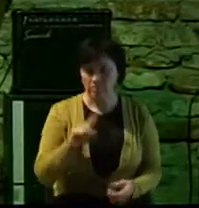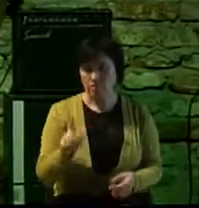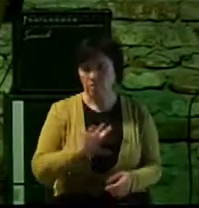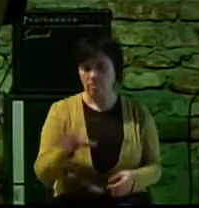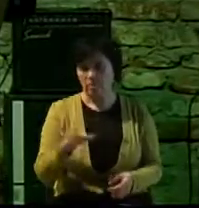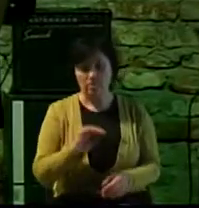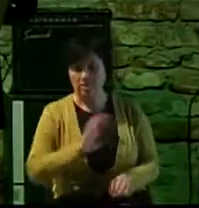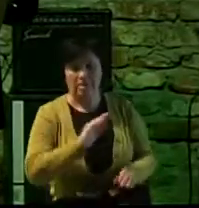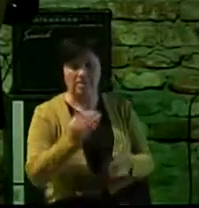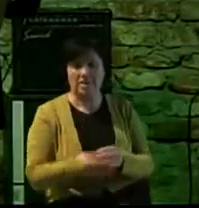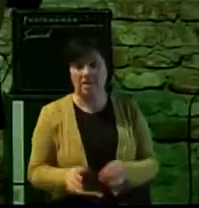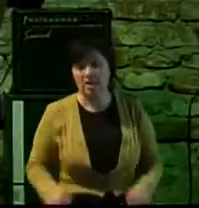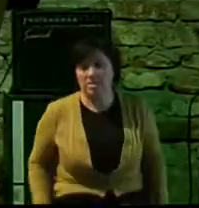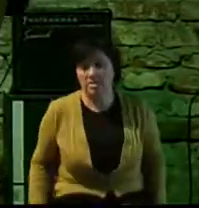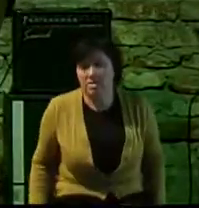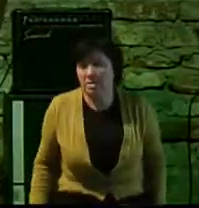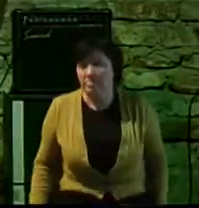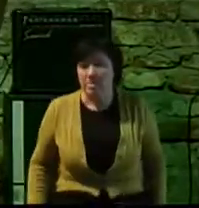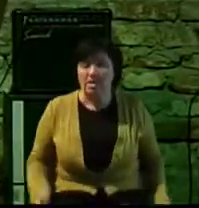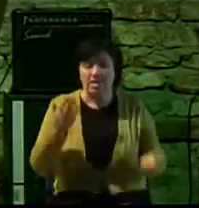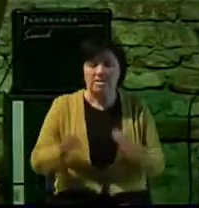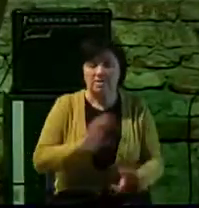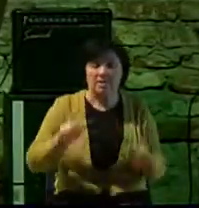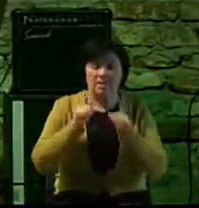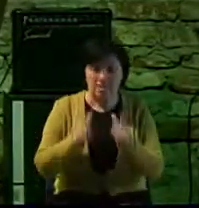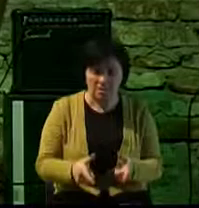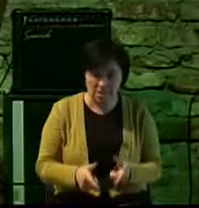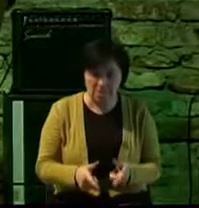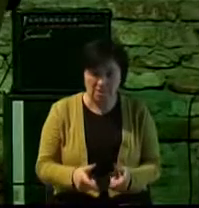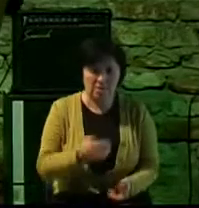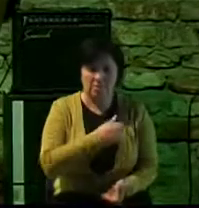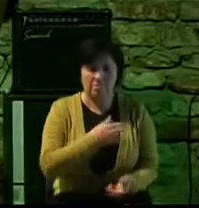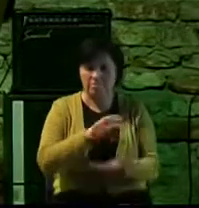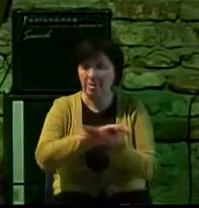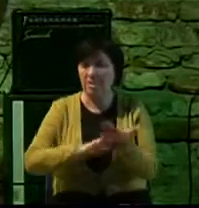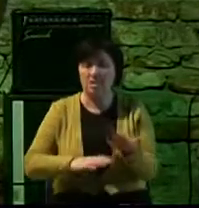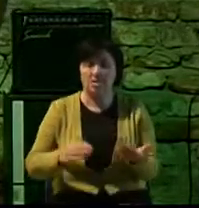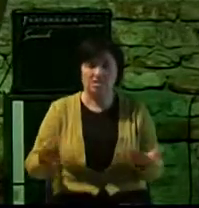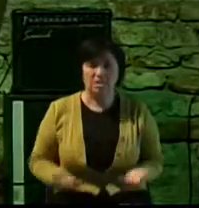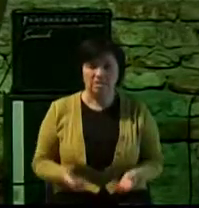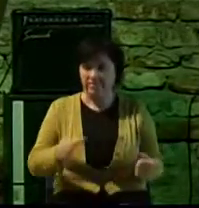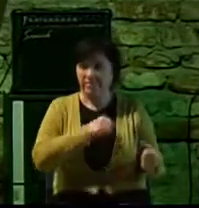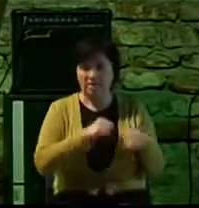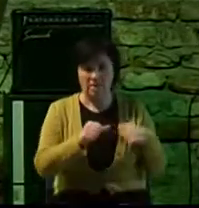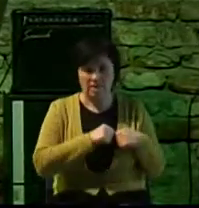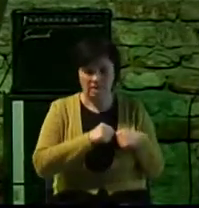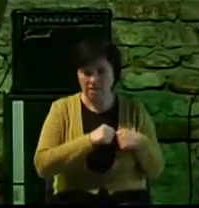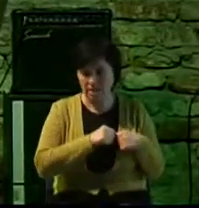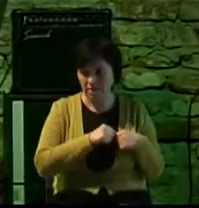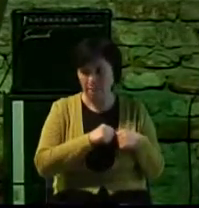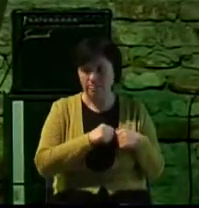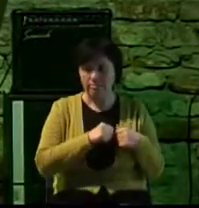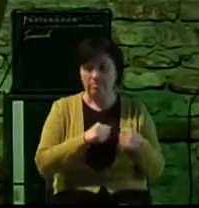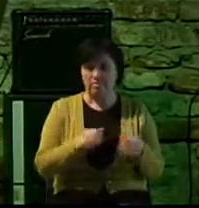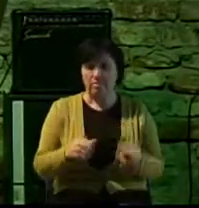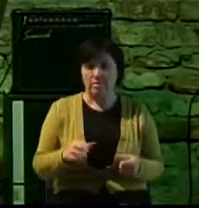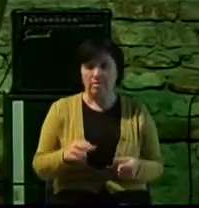не заканчивается. Если не согласился и желает продолжать жить в том грехе, которым он жил,